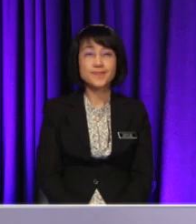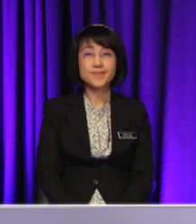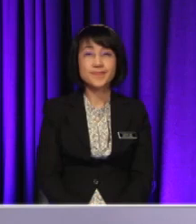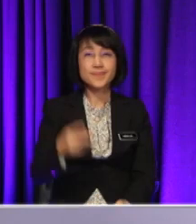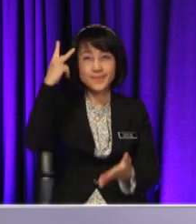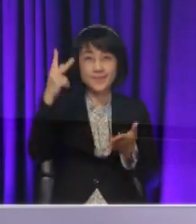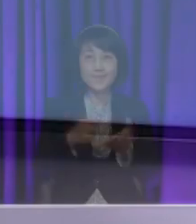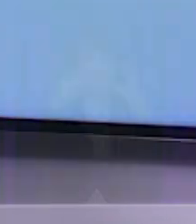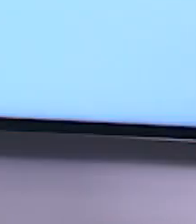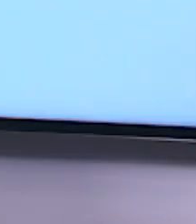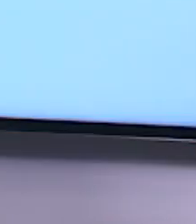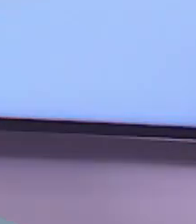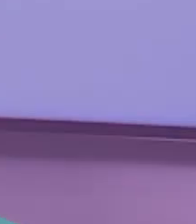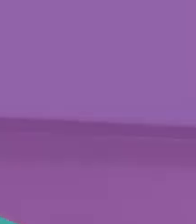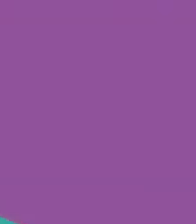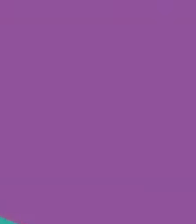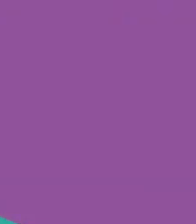dengan guru hari ini